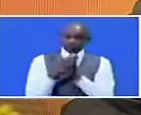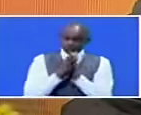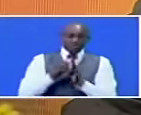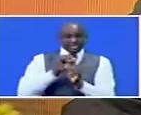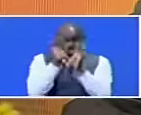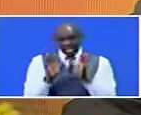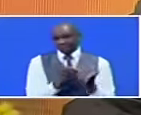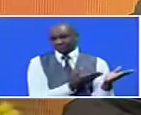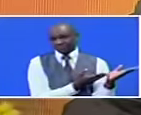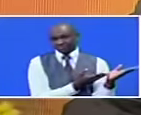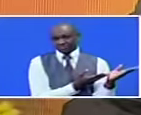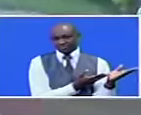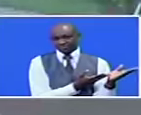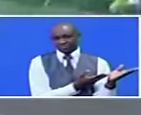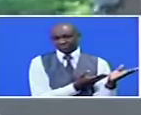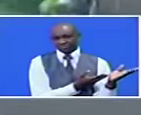kamili.